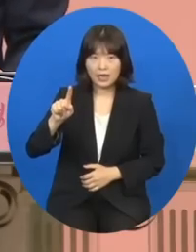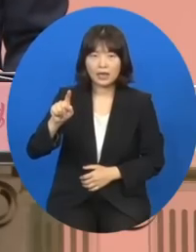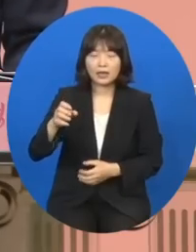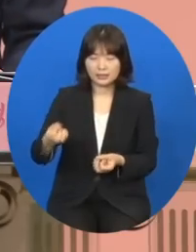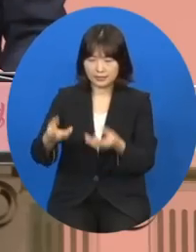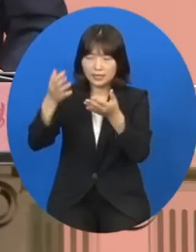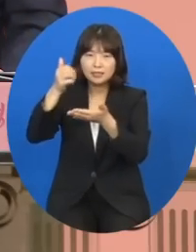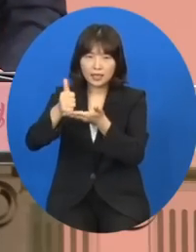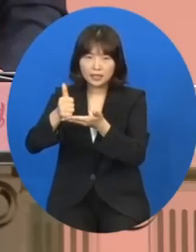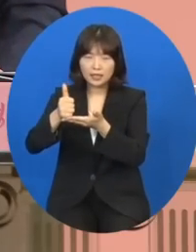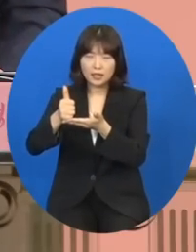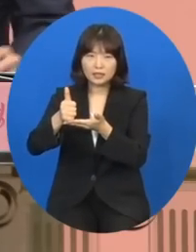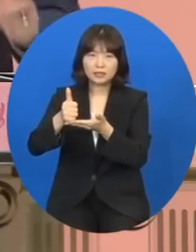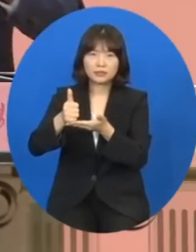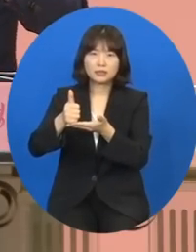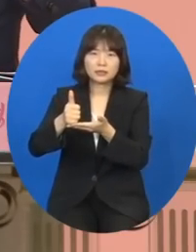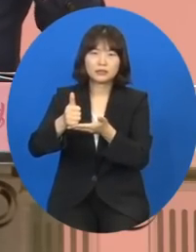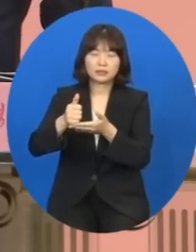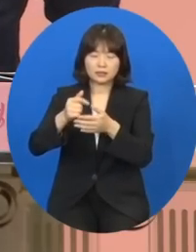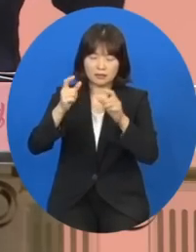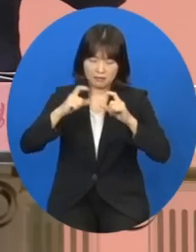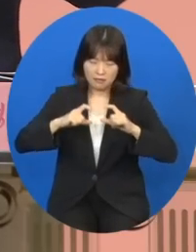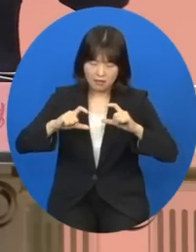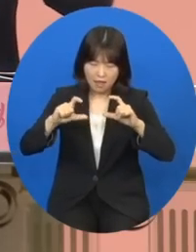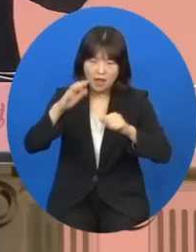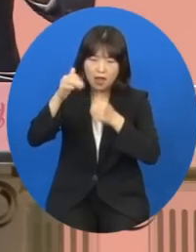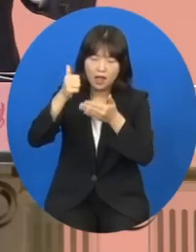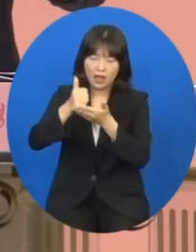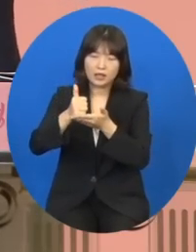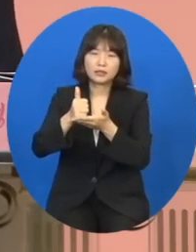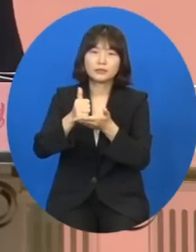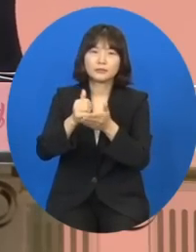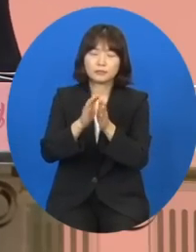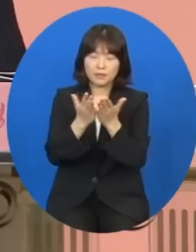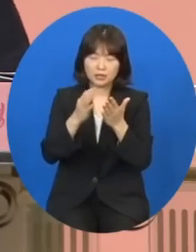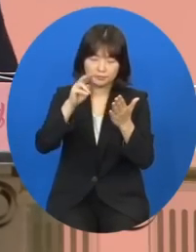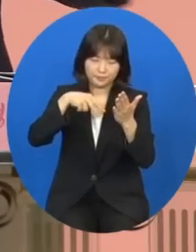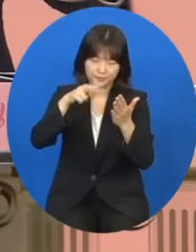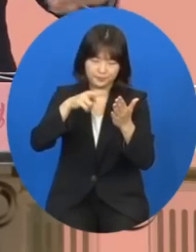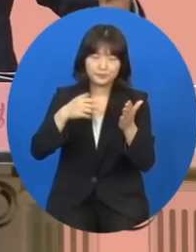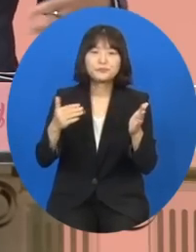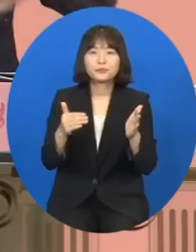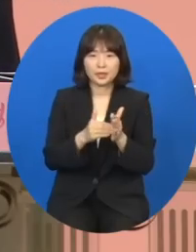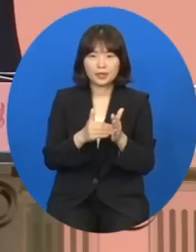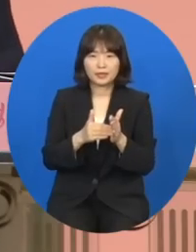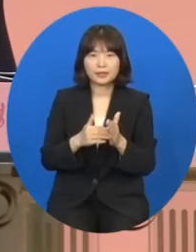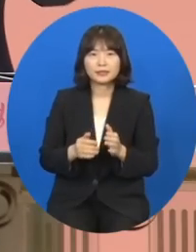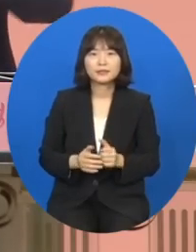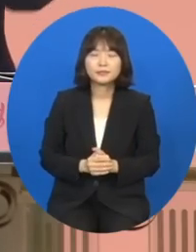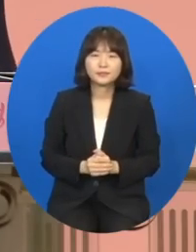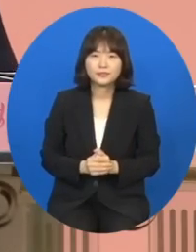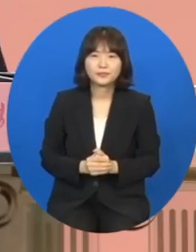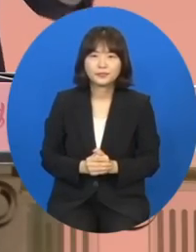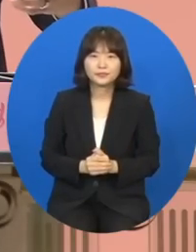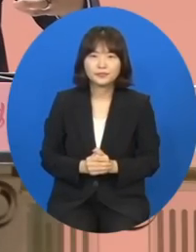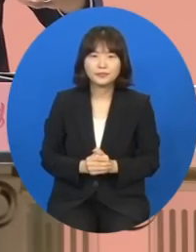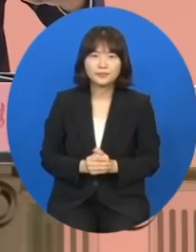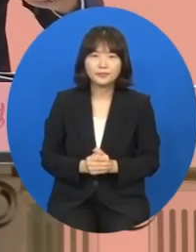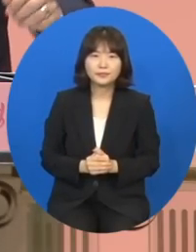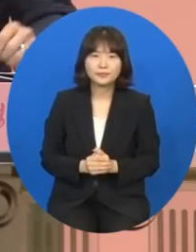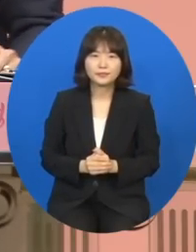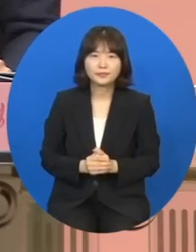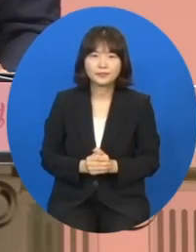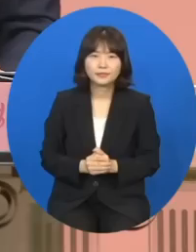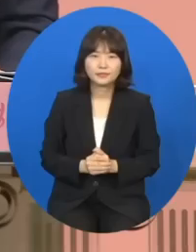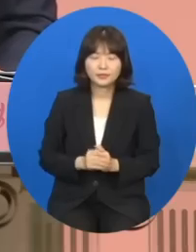하나님의 율법을 읽었습니다 많은 라디오 dj oo 코를 어째 연대 월 10 골 코를 앞에